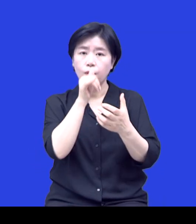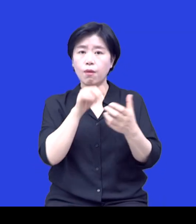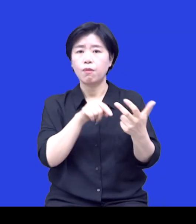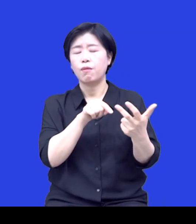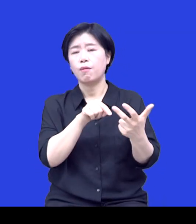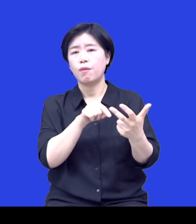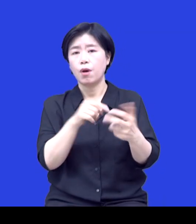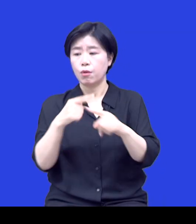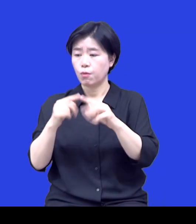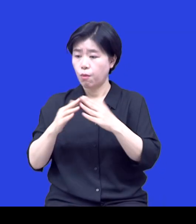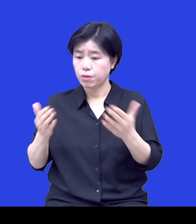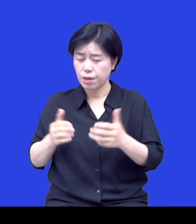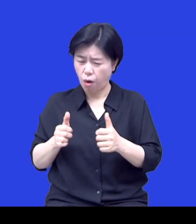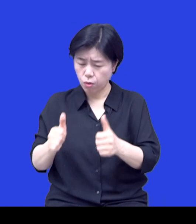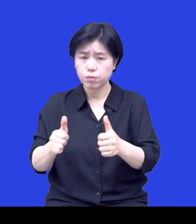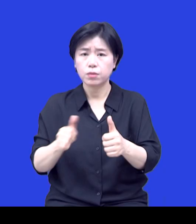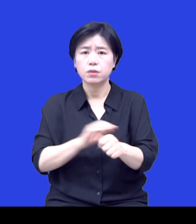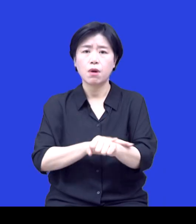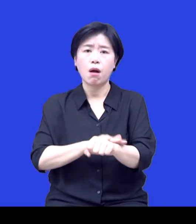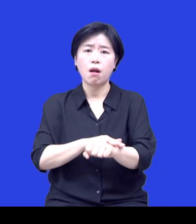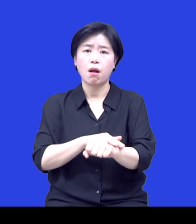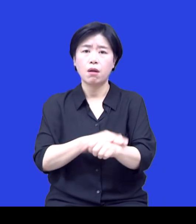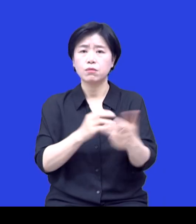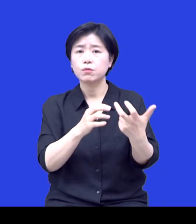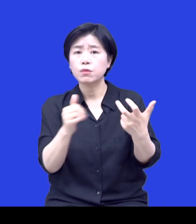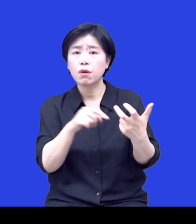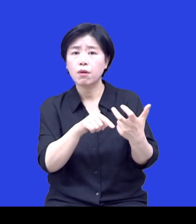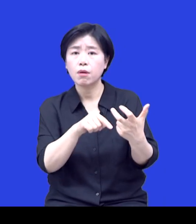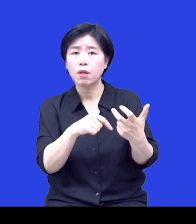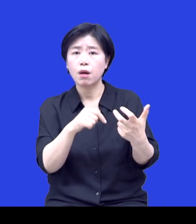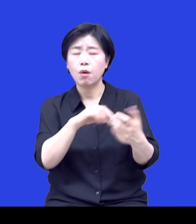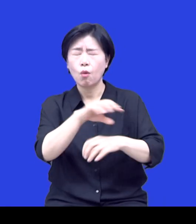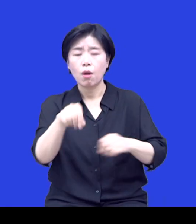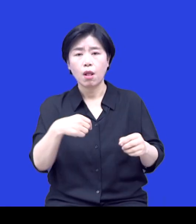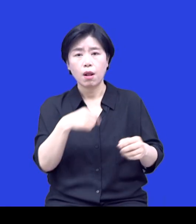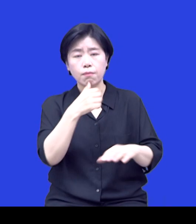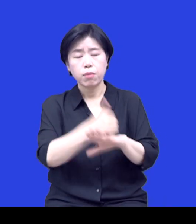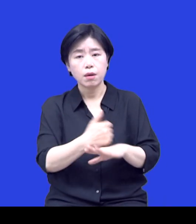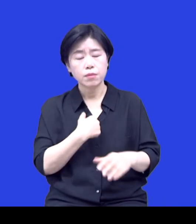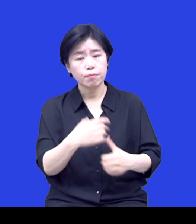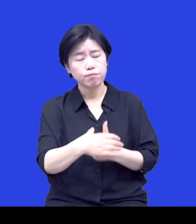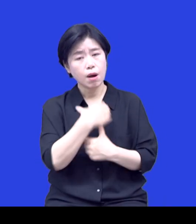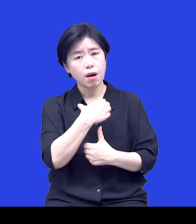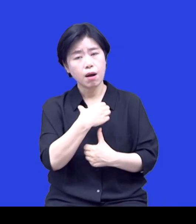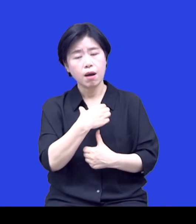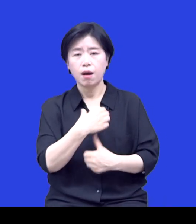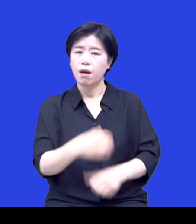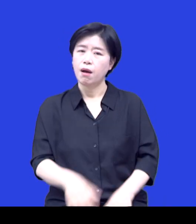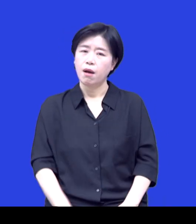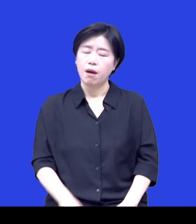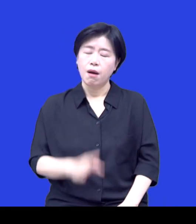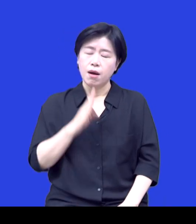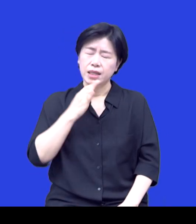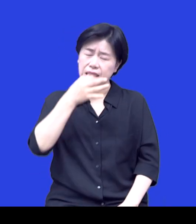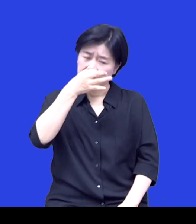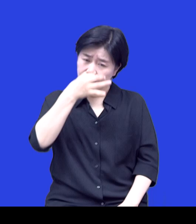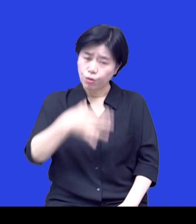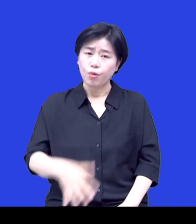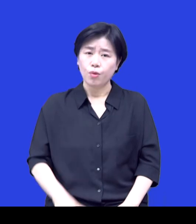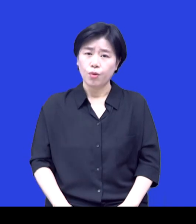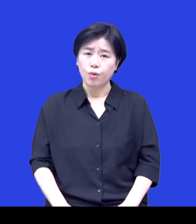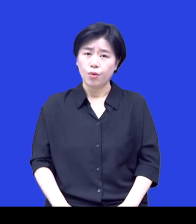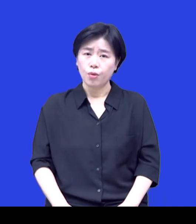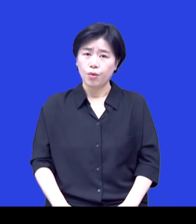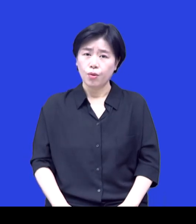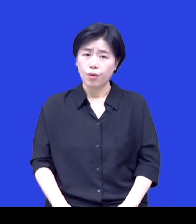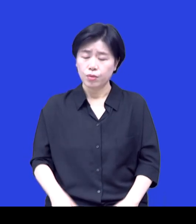분들이었기 때문에 예. 그 떠나는 그 과정이 폭풍처럼 힘들었어요. 저한테는. 예. 그래서 제가 밥을 제대로